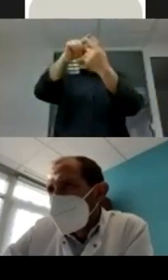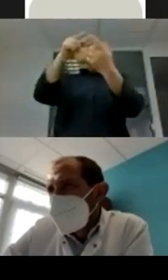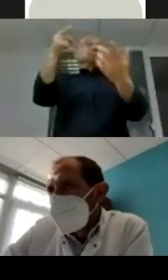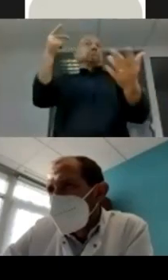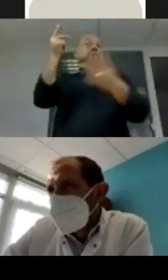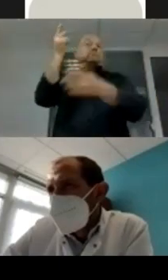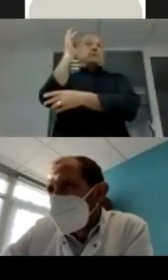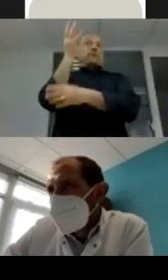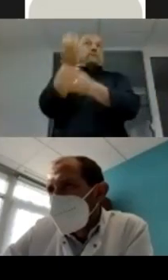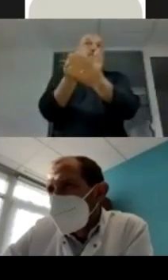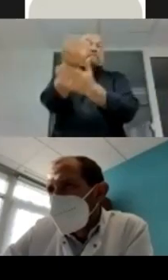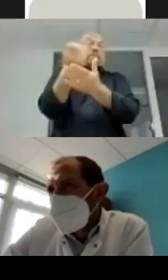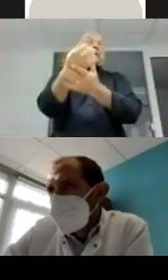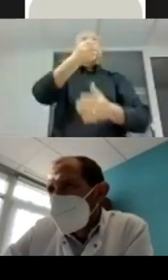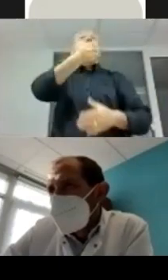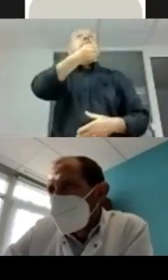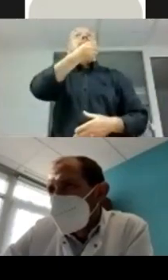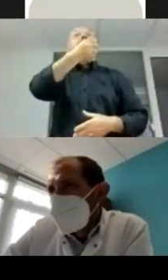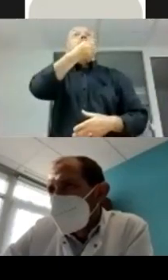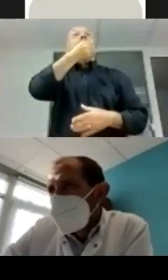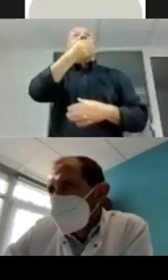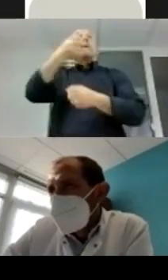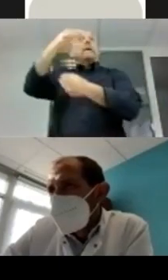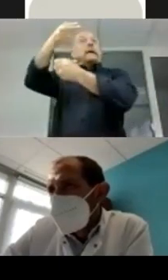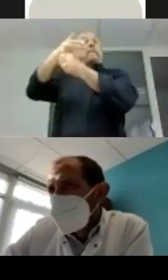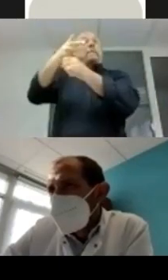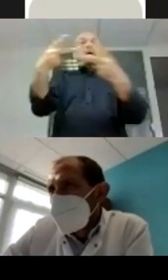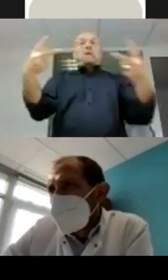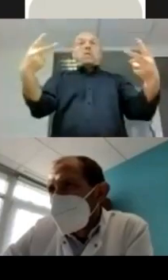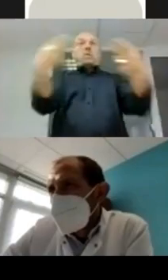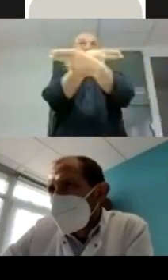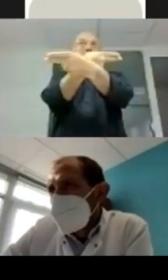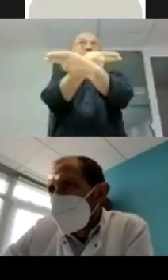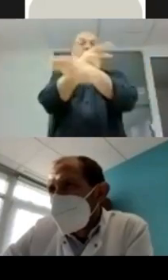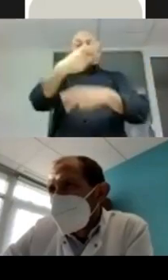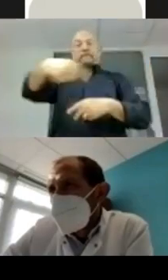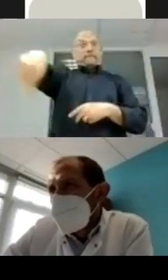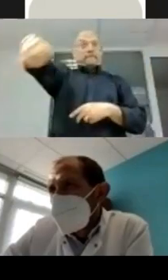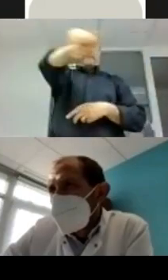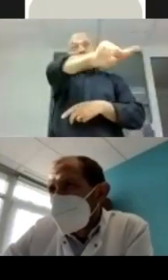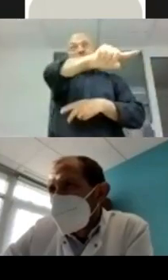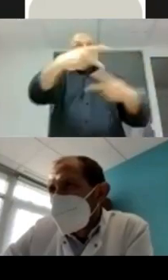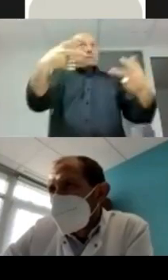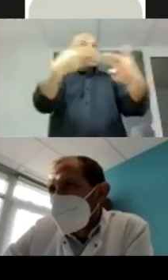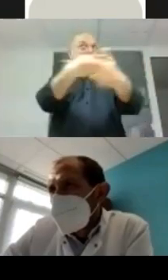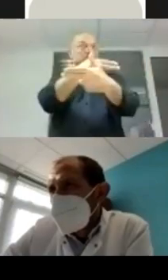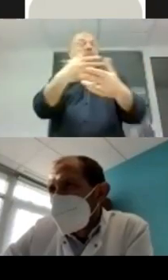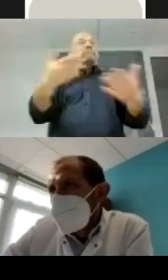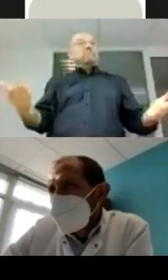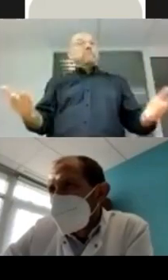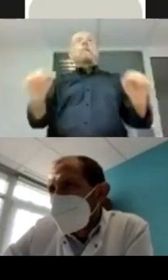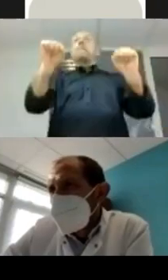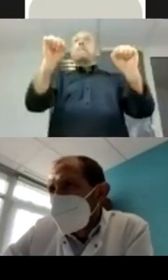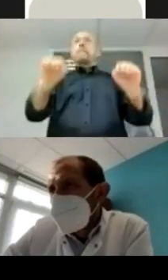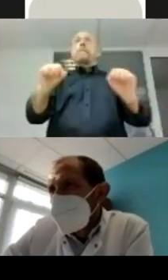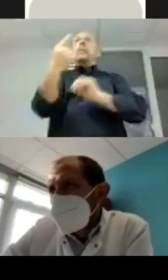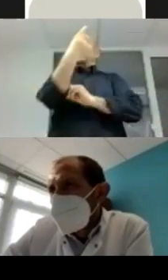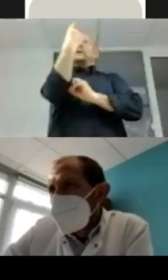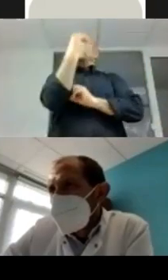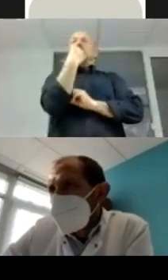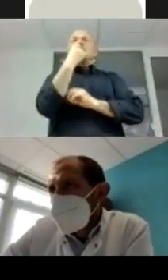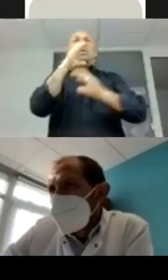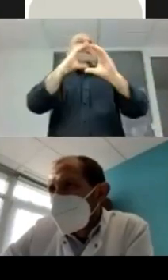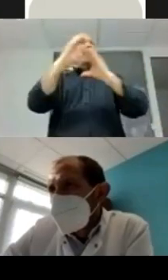Pour le bon déroulement de notre visioconférence, les micros et les caméras seront